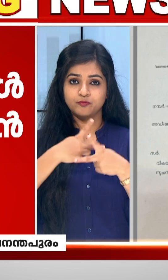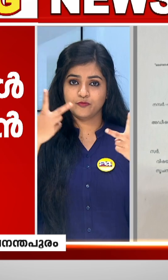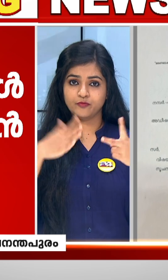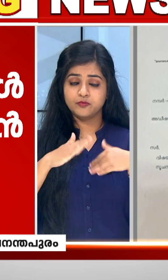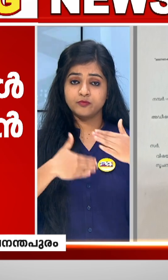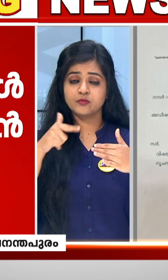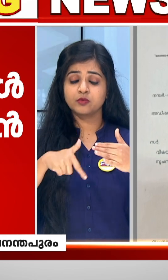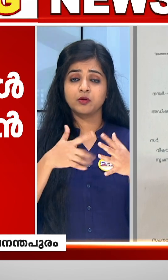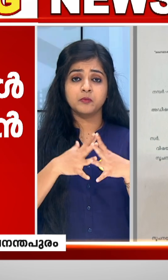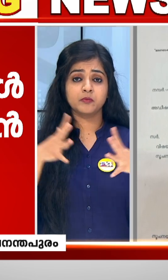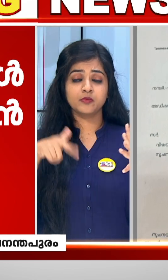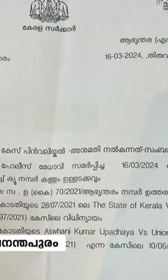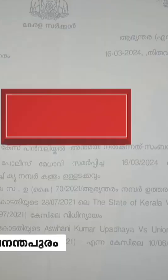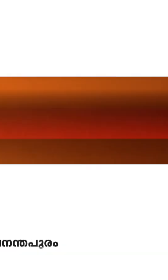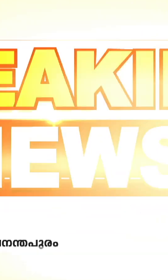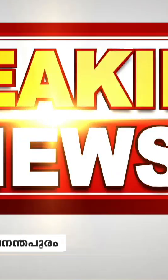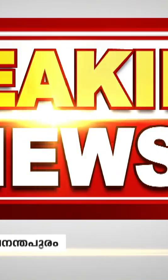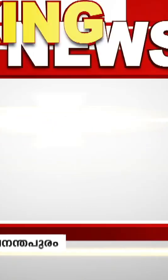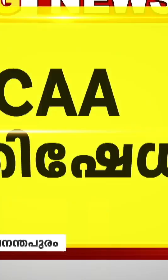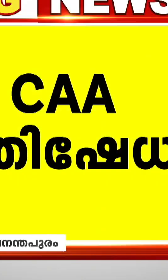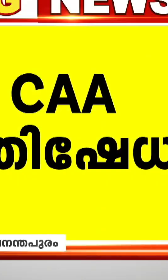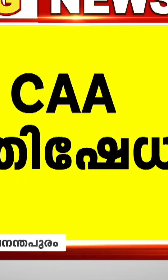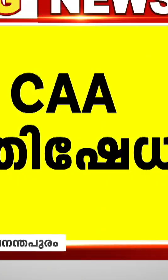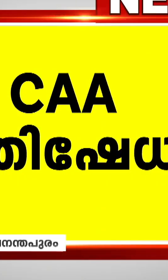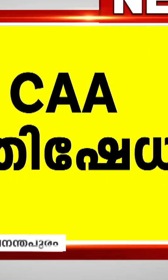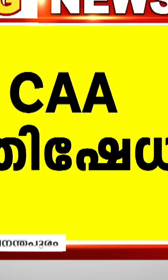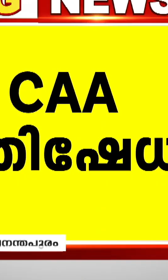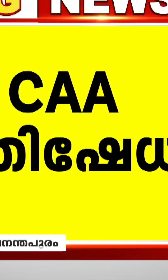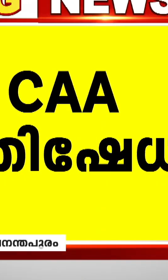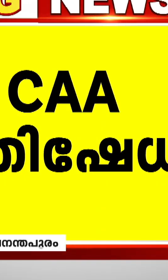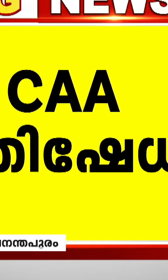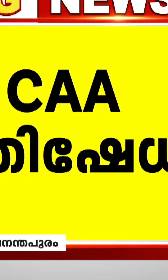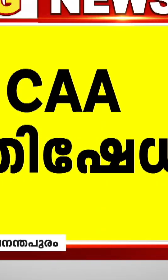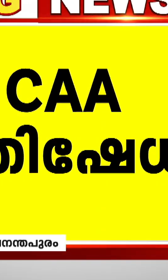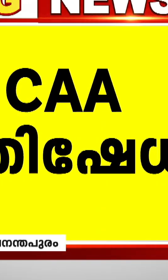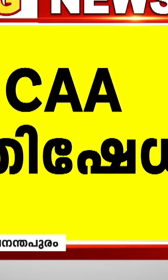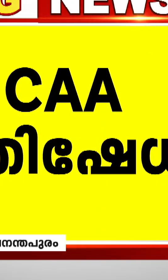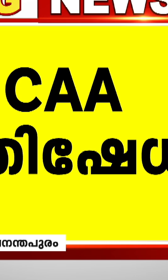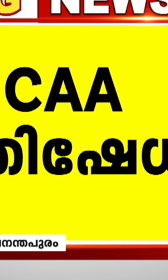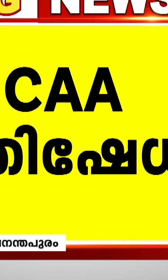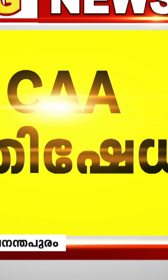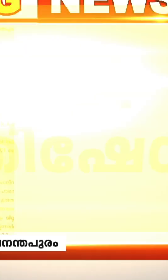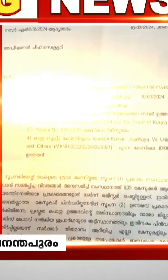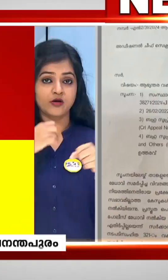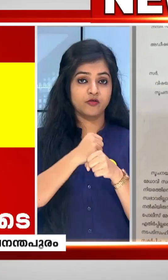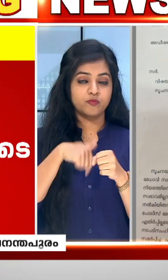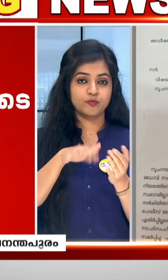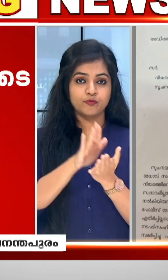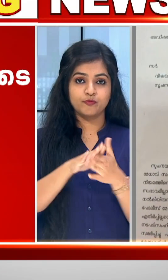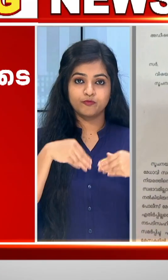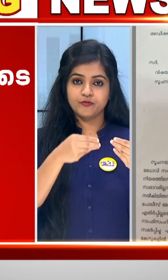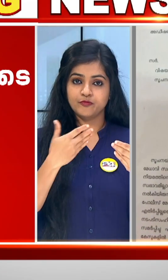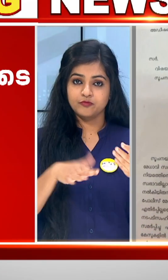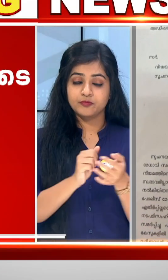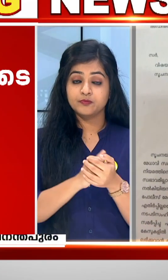അത് വലിയ രീതിയിൽ സംസ്ഥാന സർക്കാർ എതിർക്കുകയും അത് സംസ്ഥാനത്ത് നടപ്പാക്കില്ല എന്നുള്ള ഉറപ്പടക്കം സംസ്ഥാന സർക്കാരിന്റെ ഭാഗത്തു നിന്ന് ഉണ്ടാവുകയും ചെയ്തിരുന്നു.